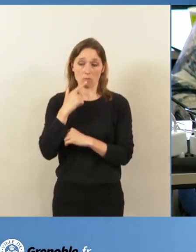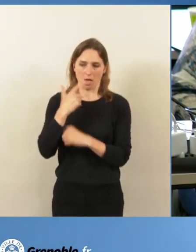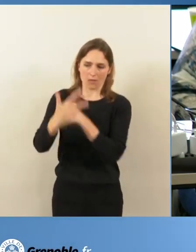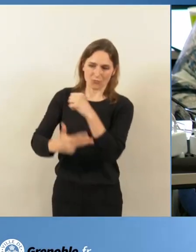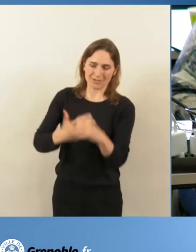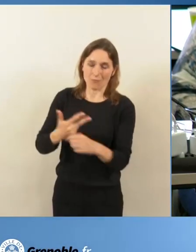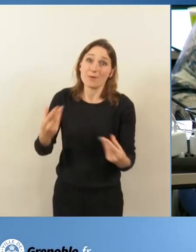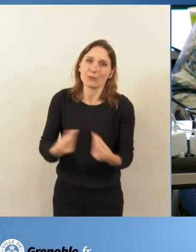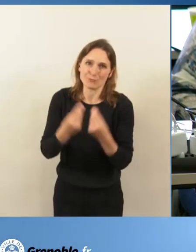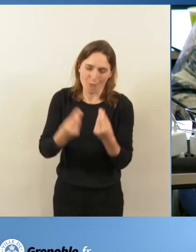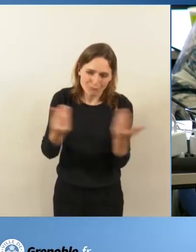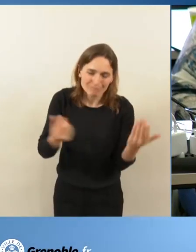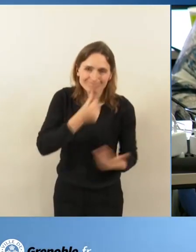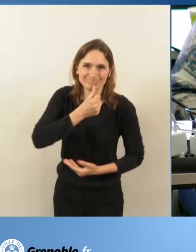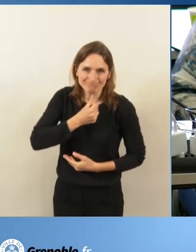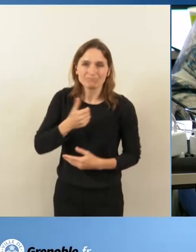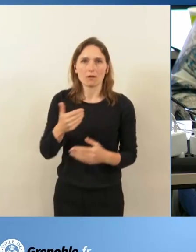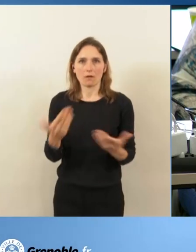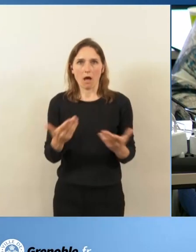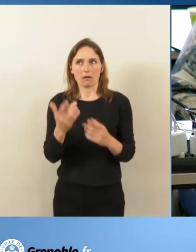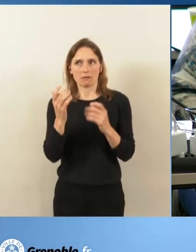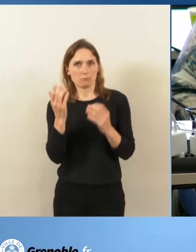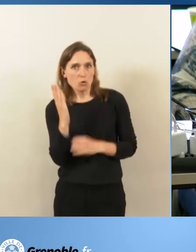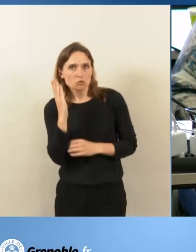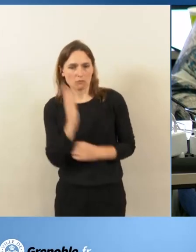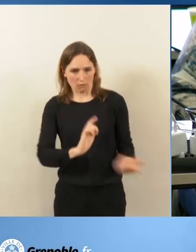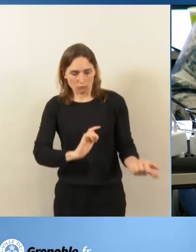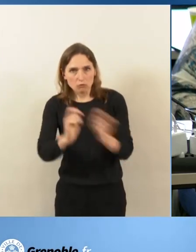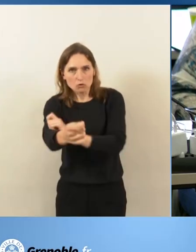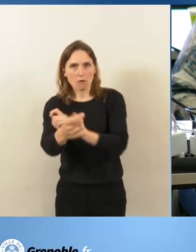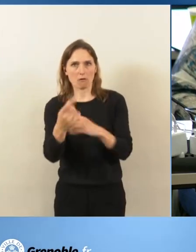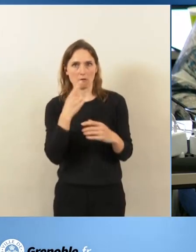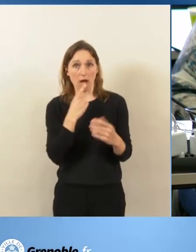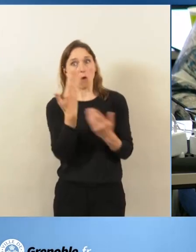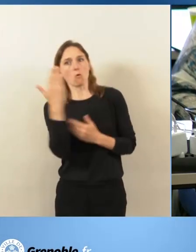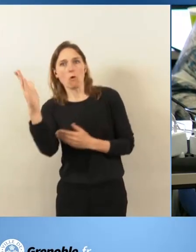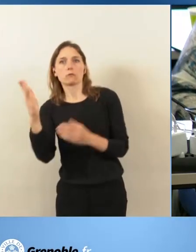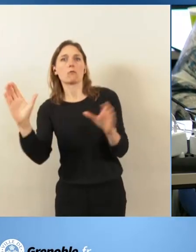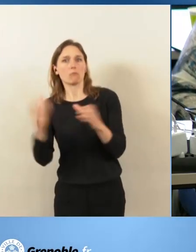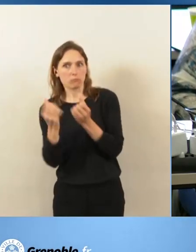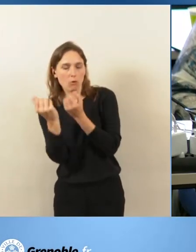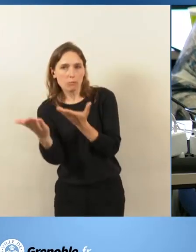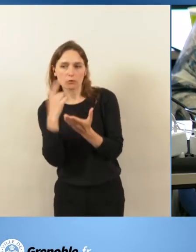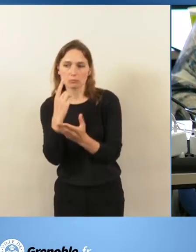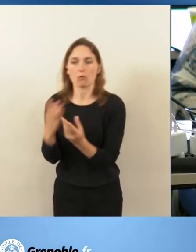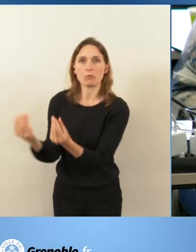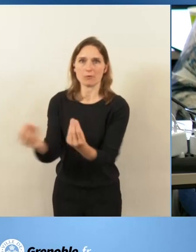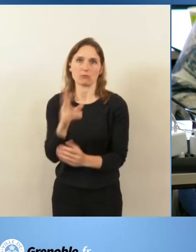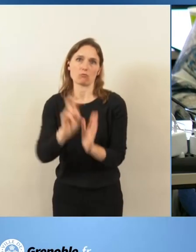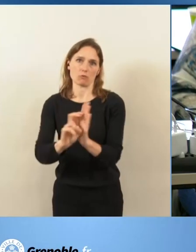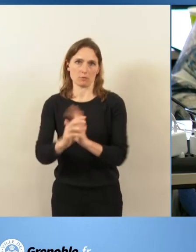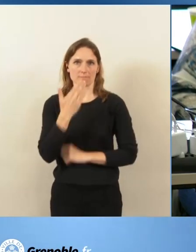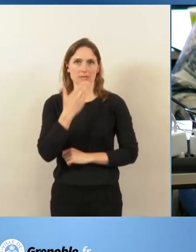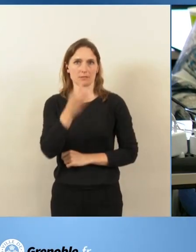hélas mais il est grand temps qu'une alternative crédible raisonnable et mesurée soit proposée à la population grenobloise merci